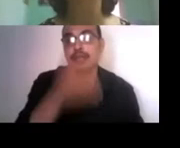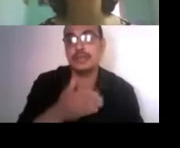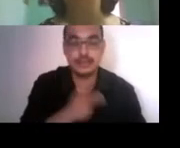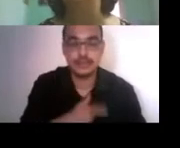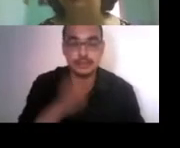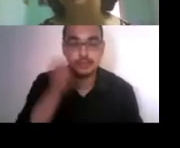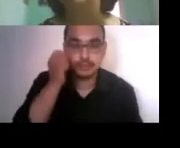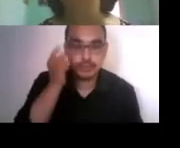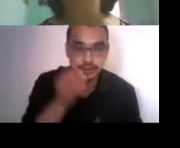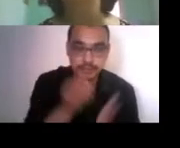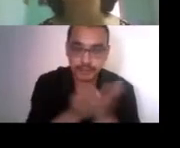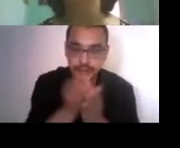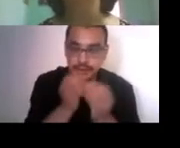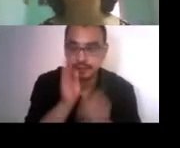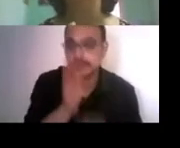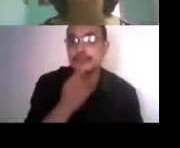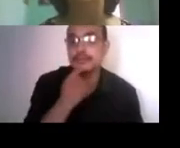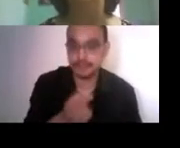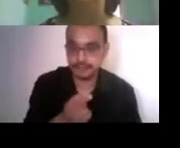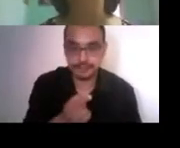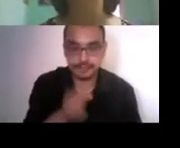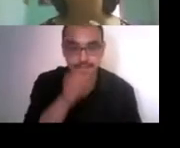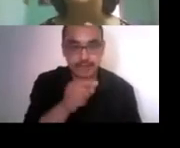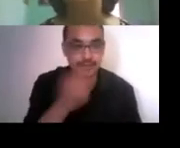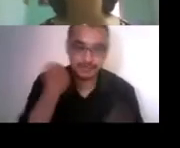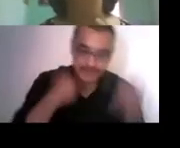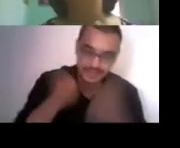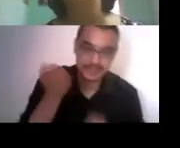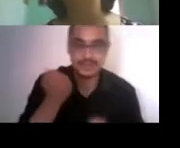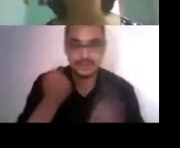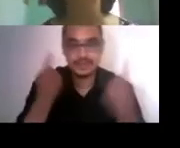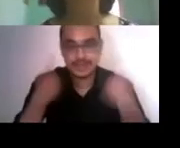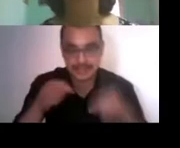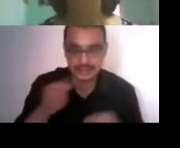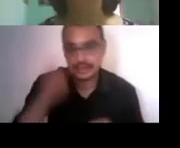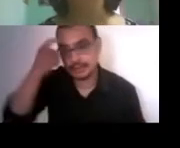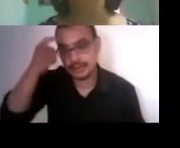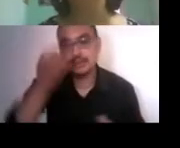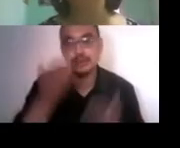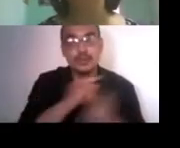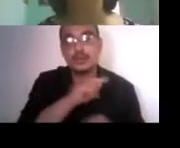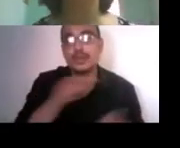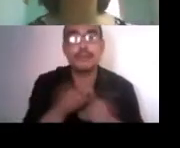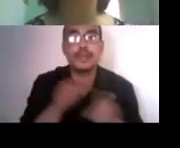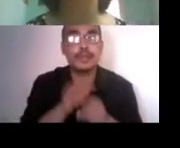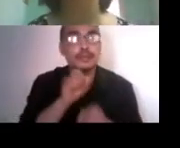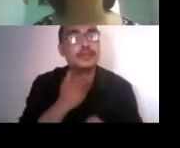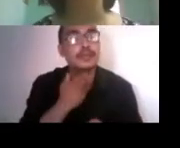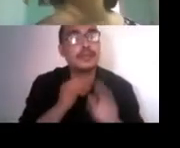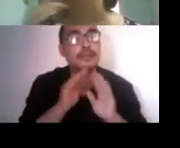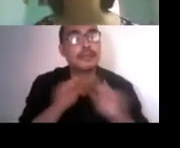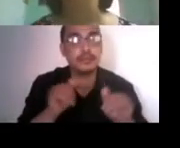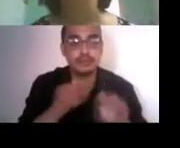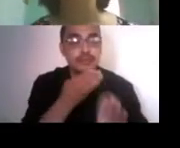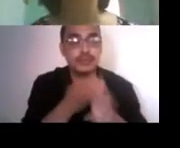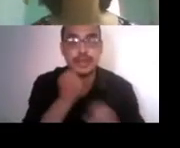नबुझ्दो व्यवहारहरू गरिन्छ भने होइन, चाहे त्यो कुटाइ पिटाइ होस् चाहे शारीरिक होस् चाहे मानसिक होस् कुनै पनि उसको इच्छा विपरीतको काम गरिन्छ